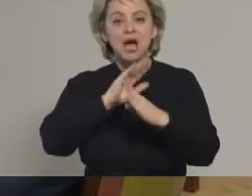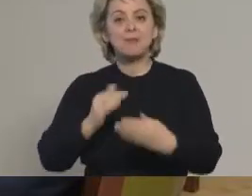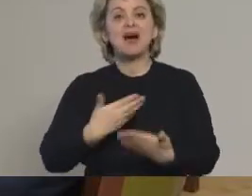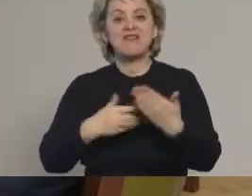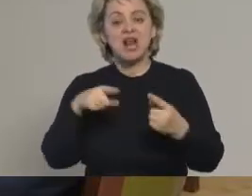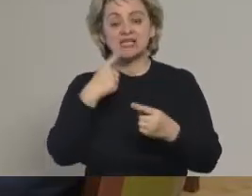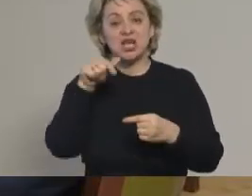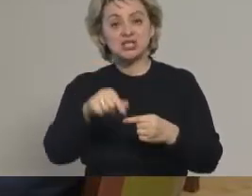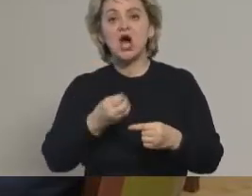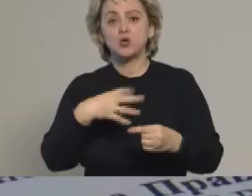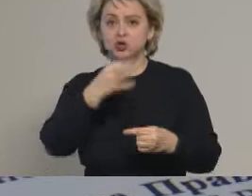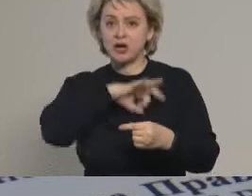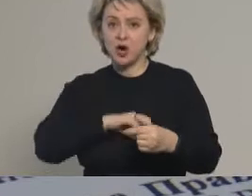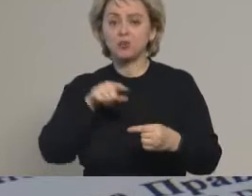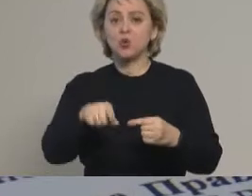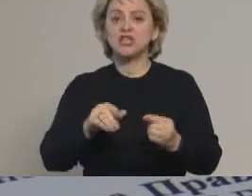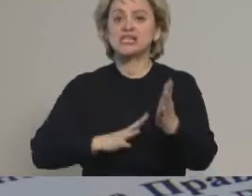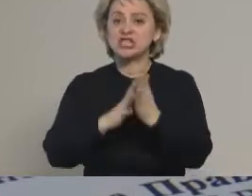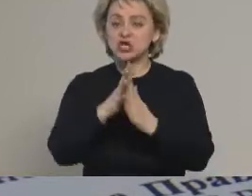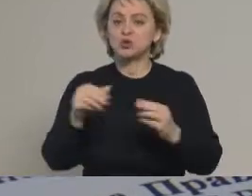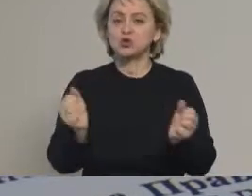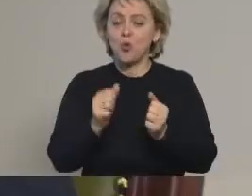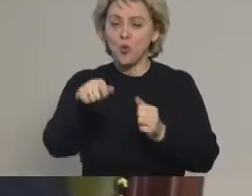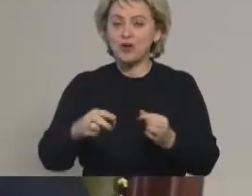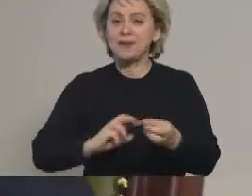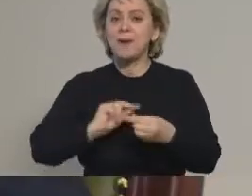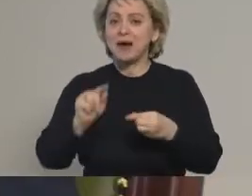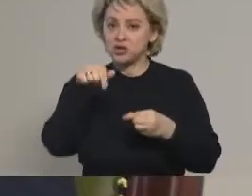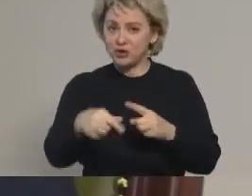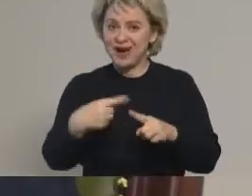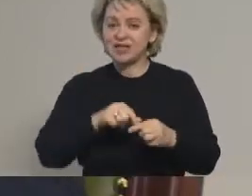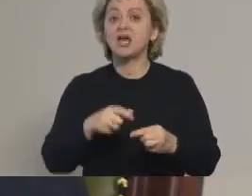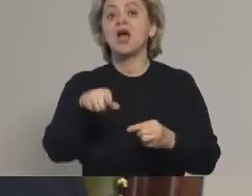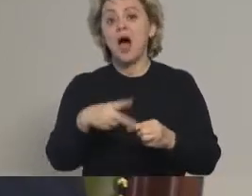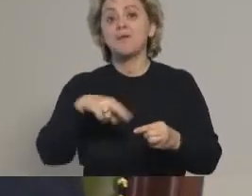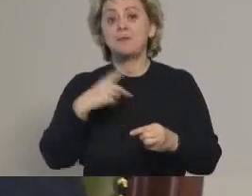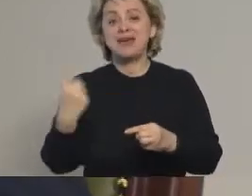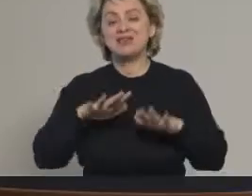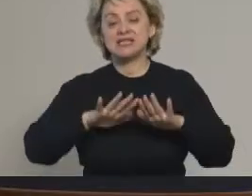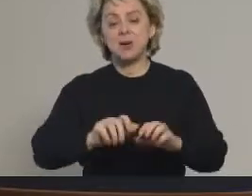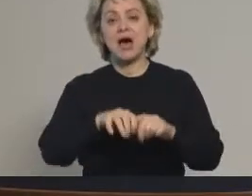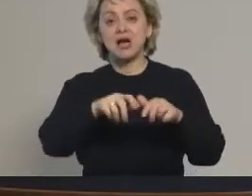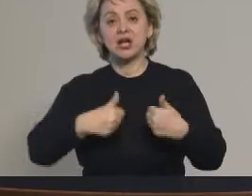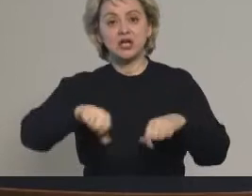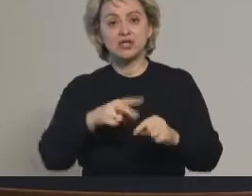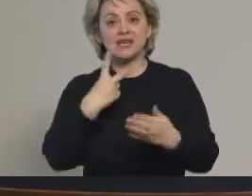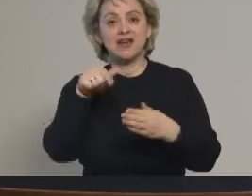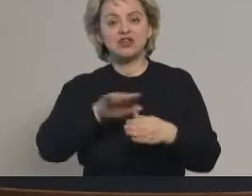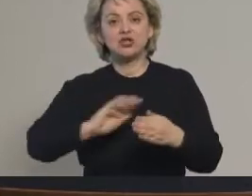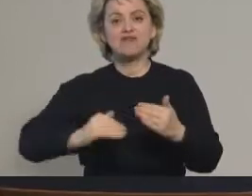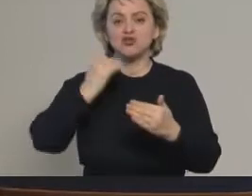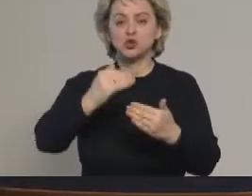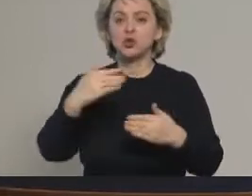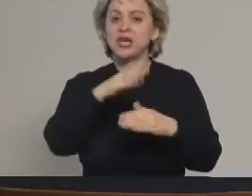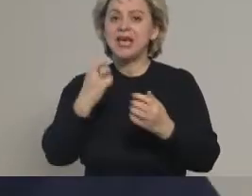похвалил за эффективную борьбу с выжиганием сухой растительности. А первый зам губернатора обратил внимание главы района на невысокий